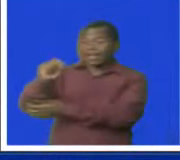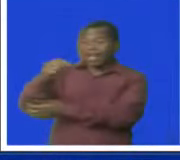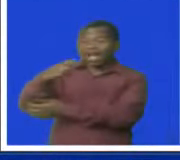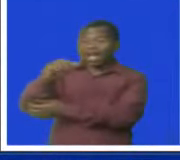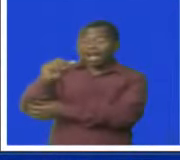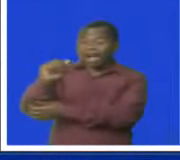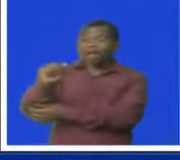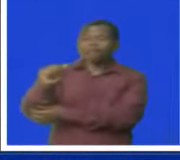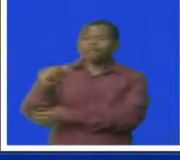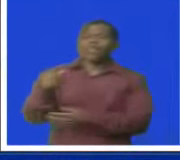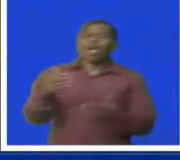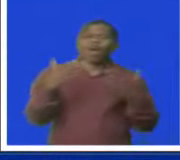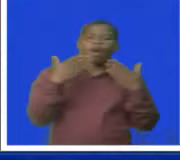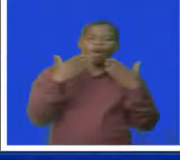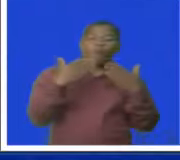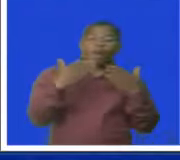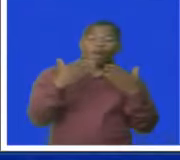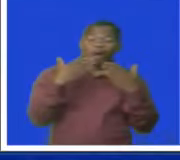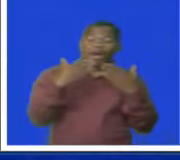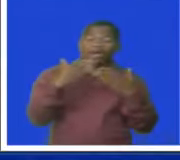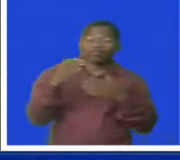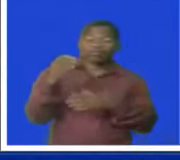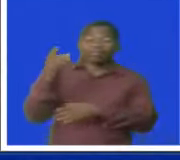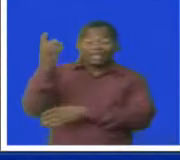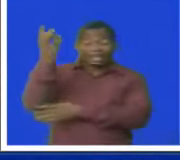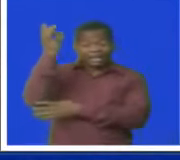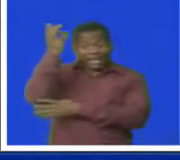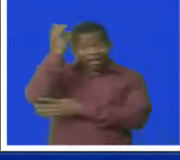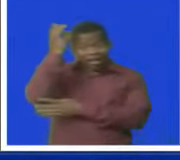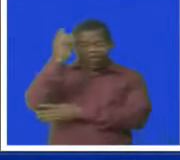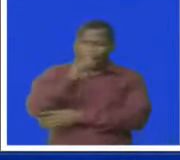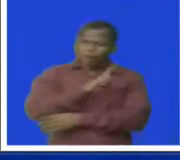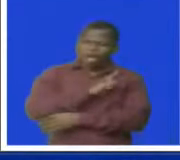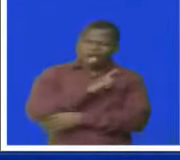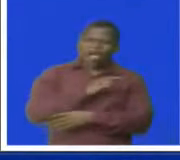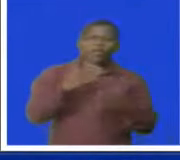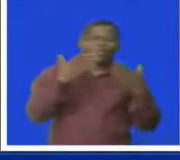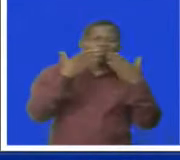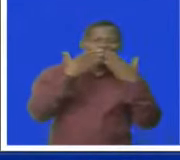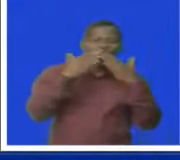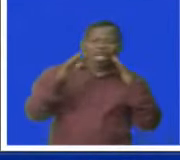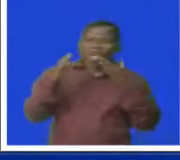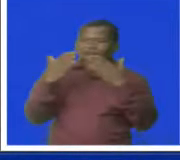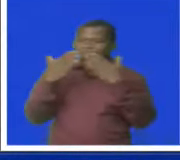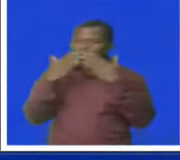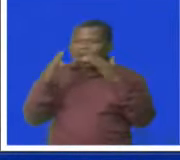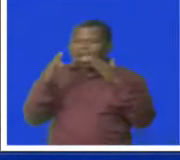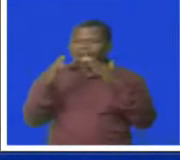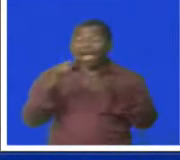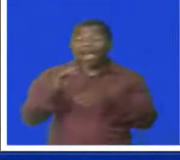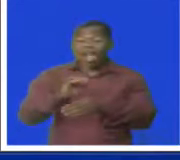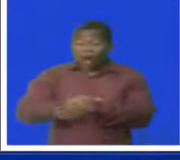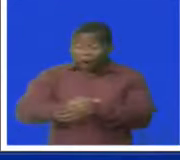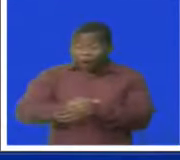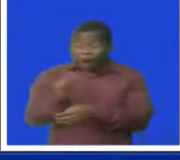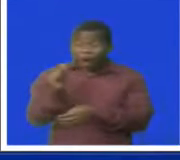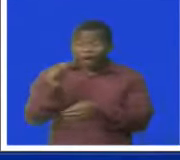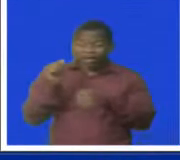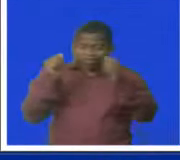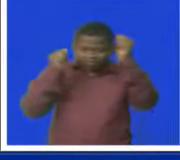sizinkosi yamazwana ethathe ngithiwa nathi sibonga kakhulu kakhulu kakhulu kabi kuba